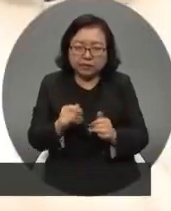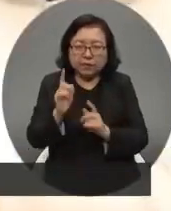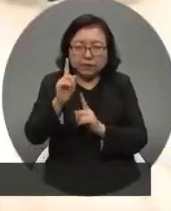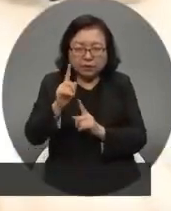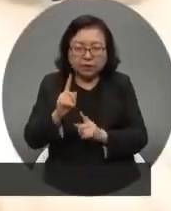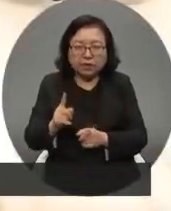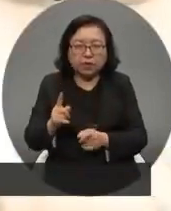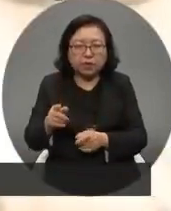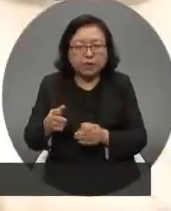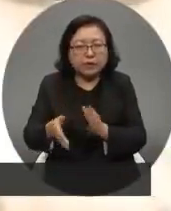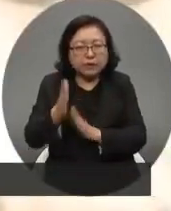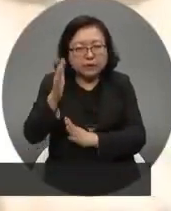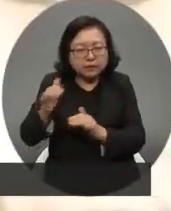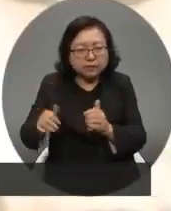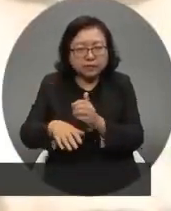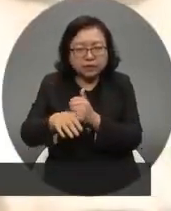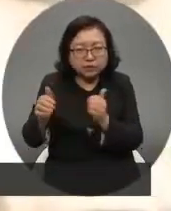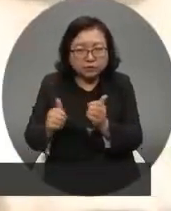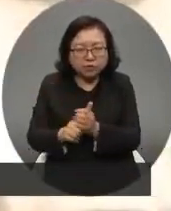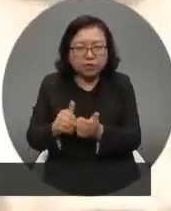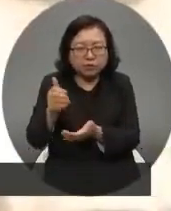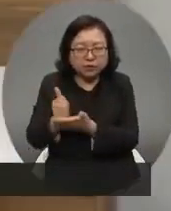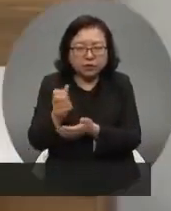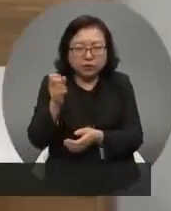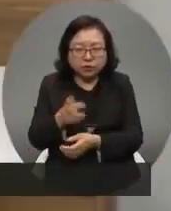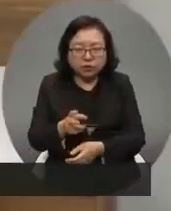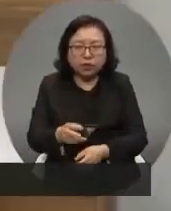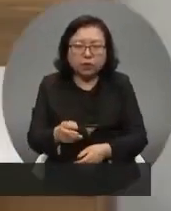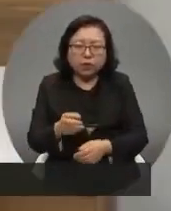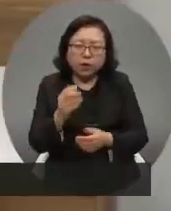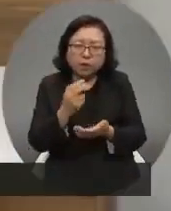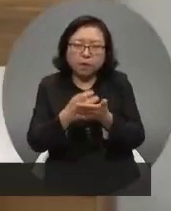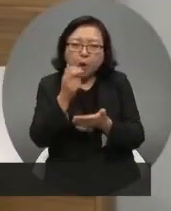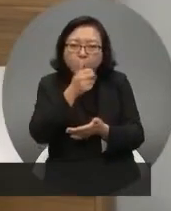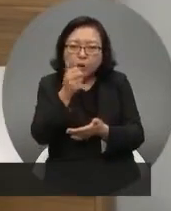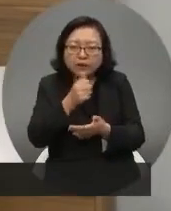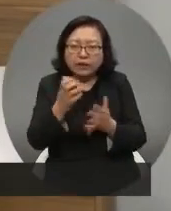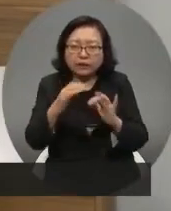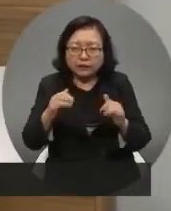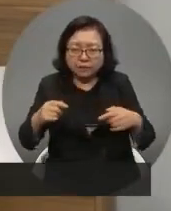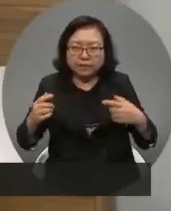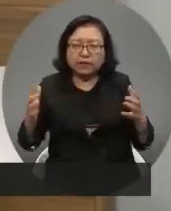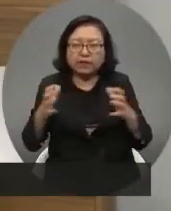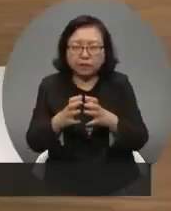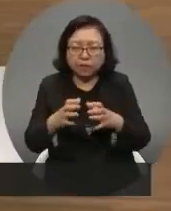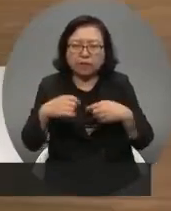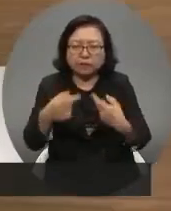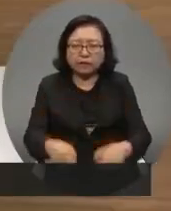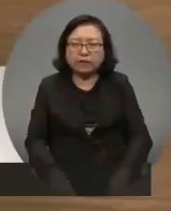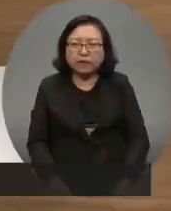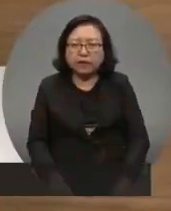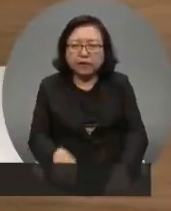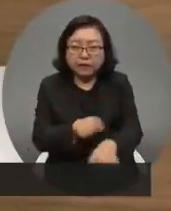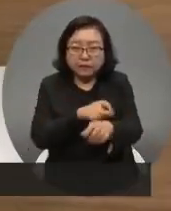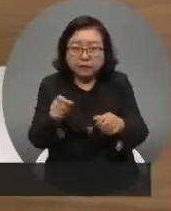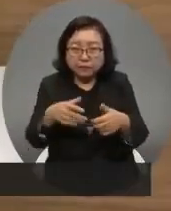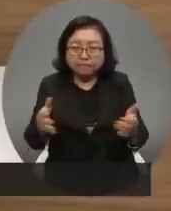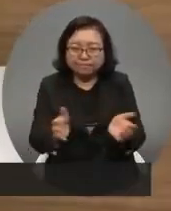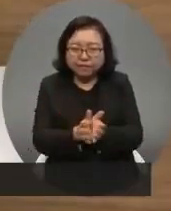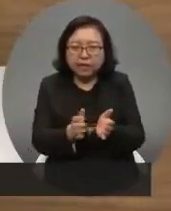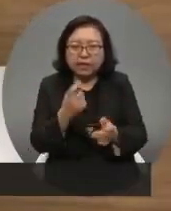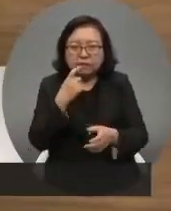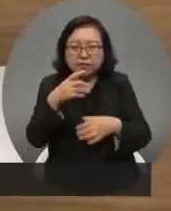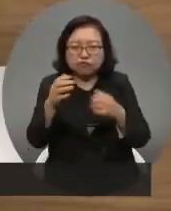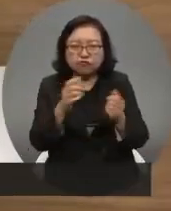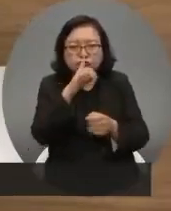오송 참사 시민대책위 집행위원 이성구 변호사 등이 참여합니다 특임단 민주당 중앙당의